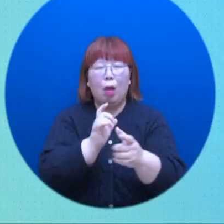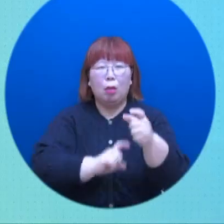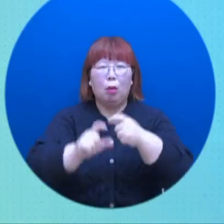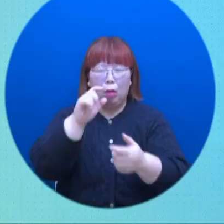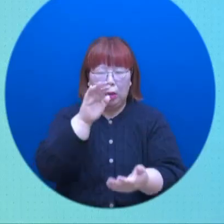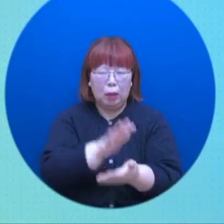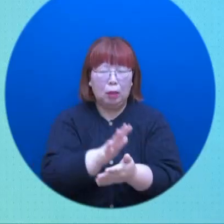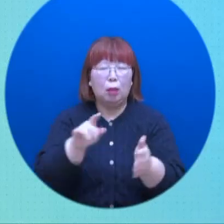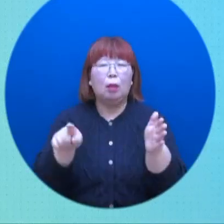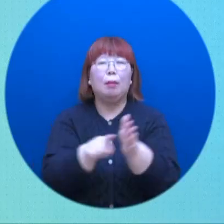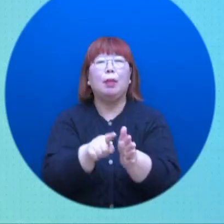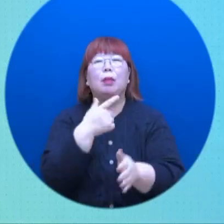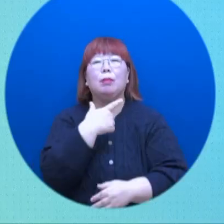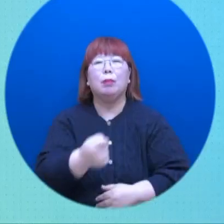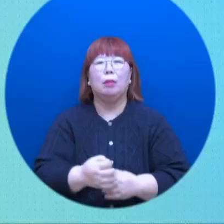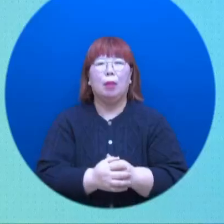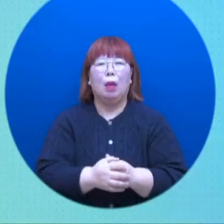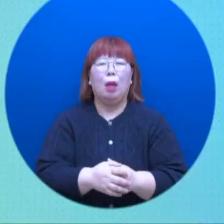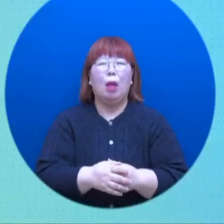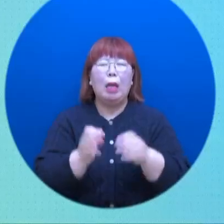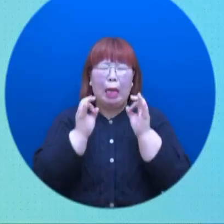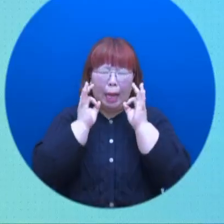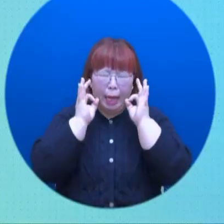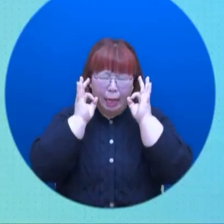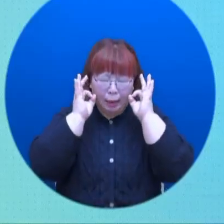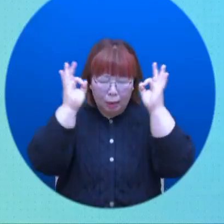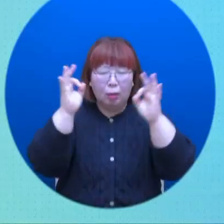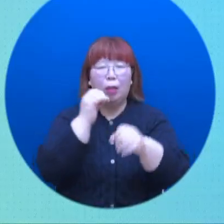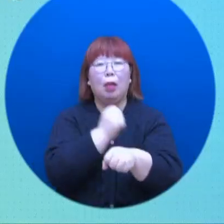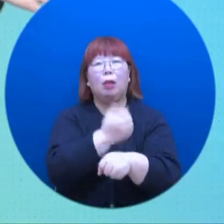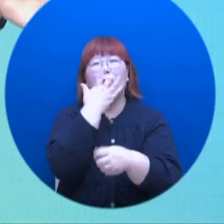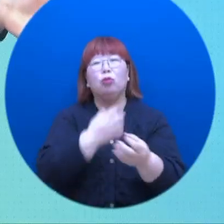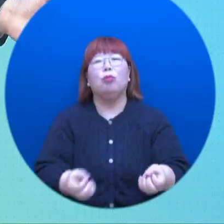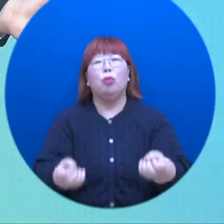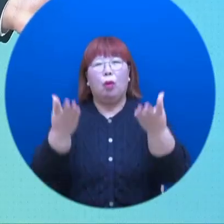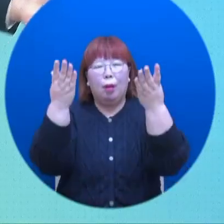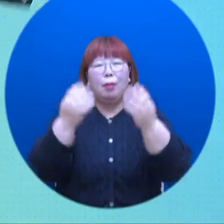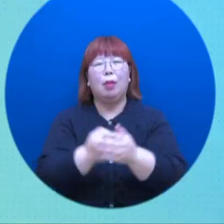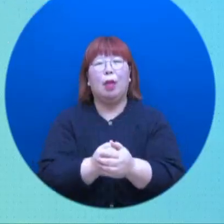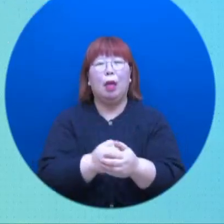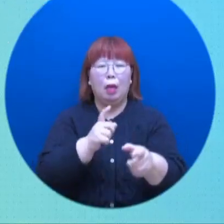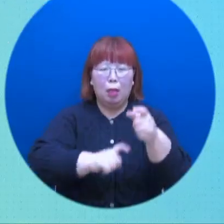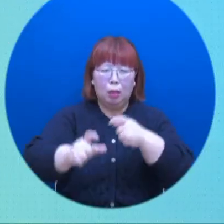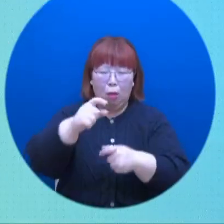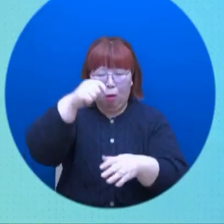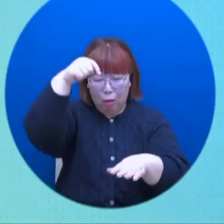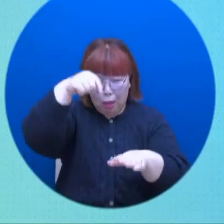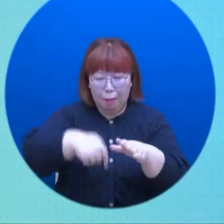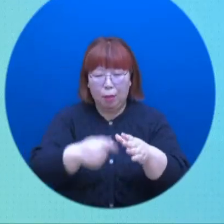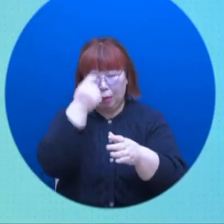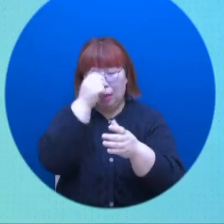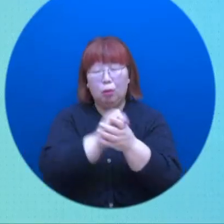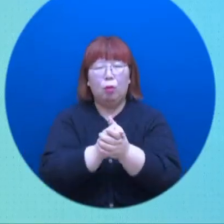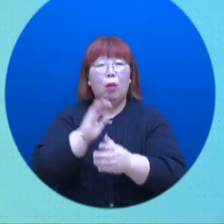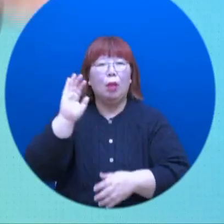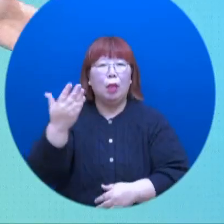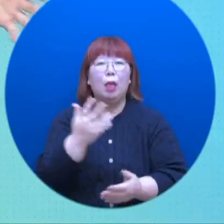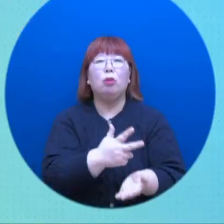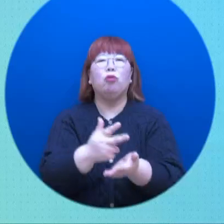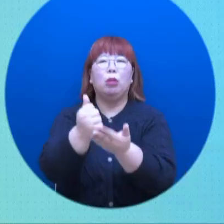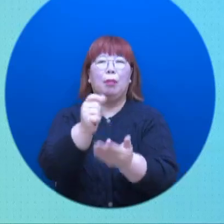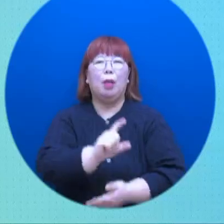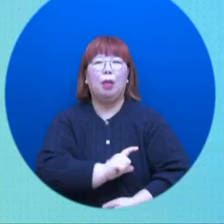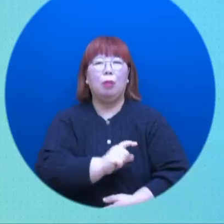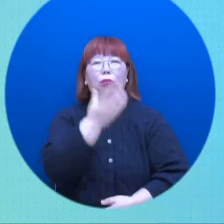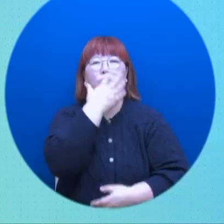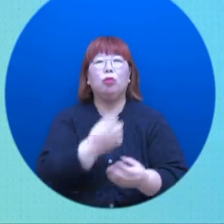바랍니다. 여러분의 기도가 더 간절해질 것을 축복합니다. 여러분의 기도가 더 깊어질 것을 주님의 이름으로